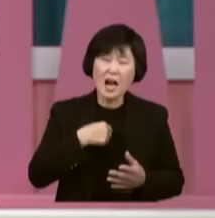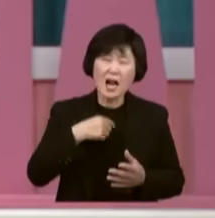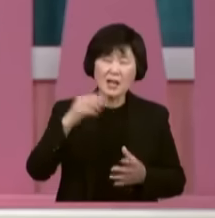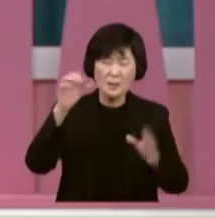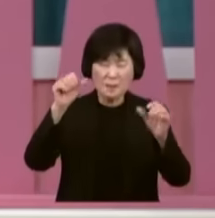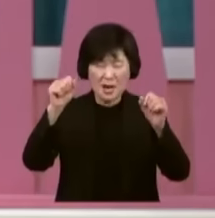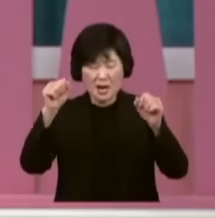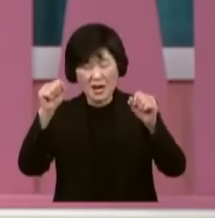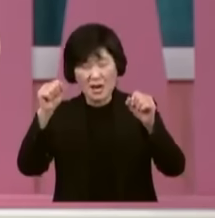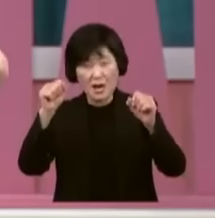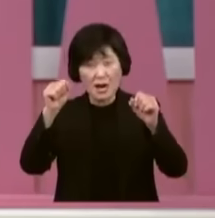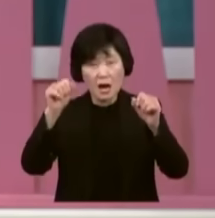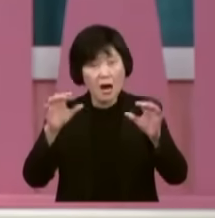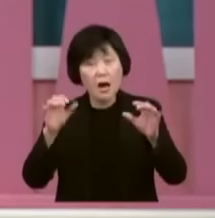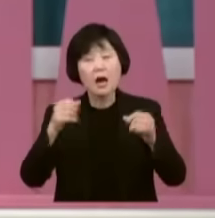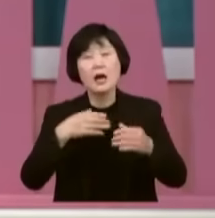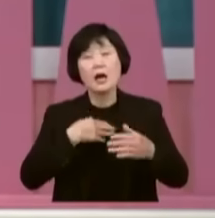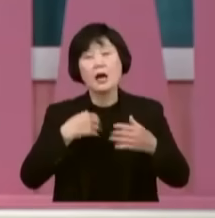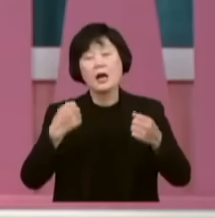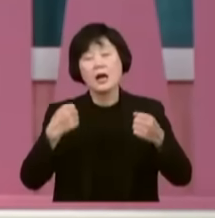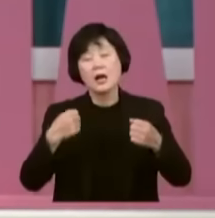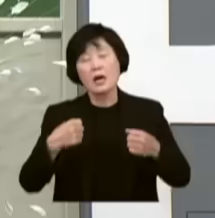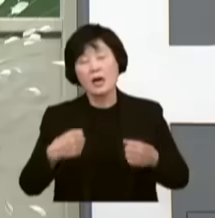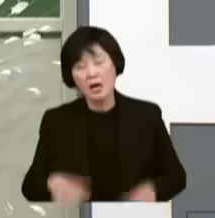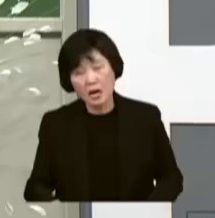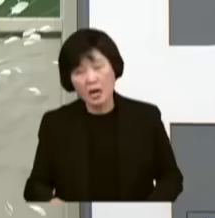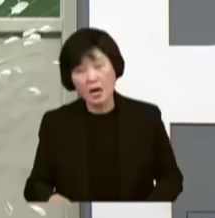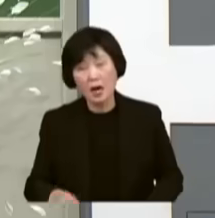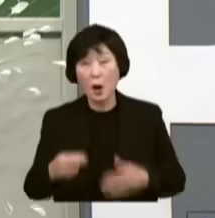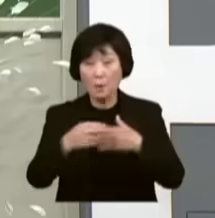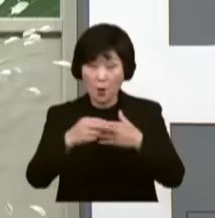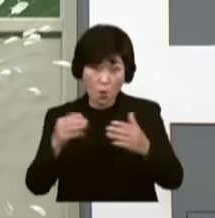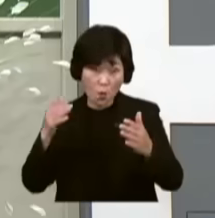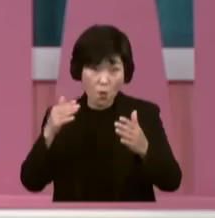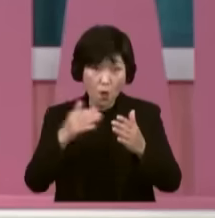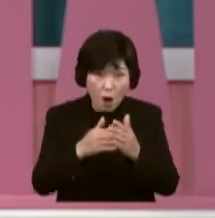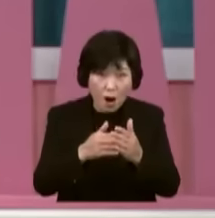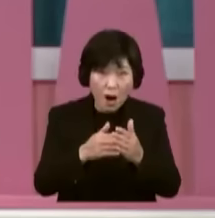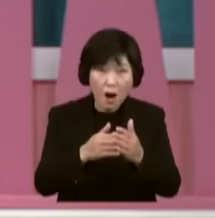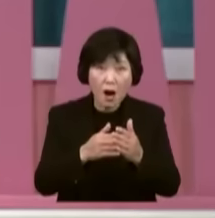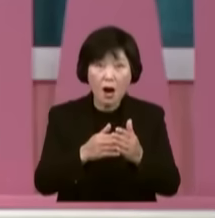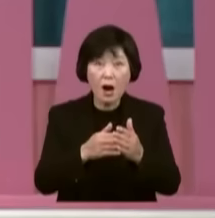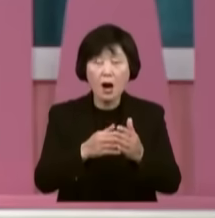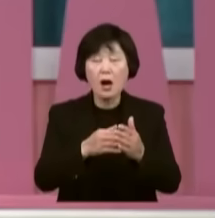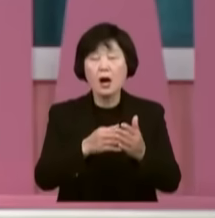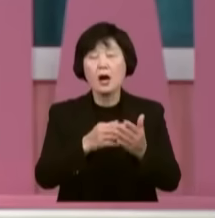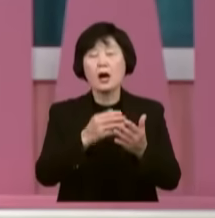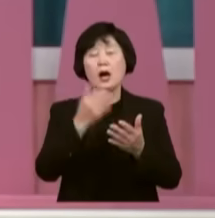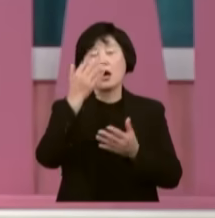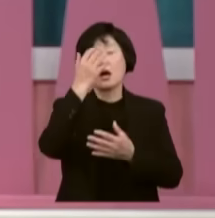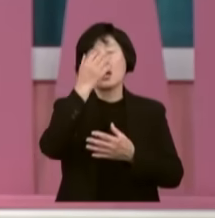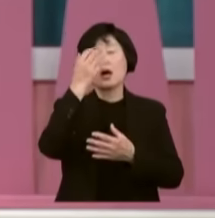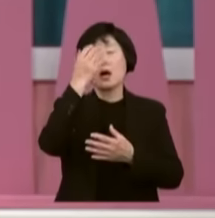않으려고 파이프를 잡고 이제 파이프를 자꾸 놓쳐. 이제 힘이 없어지는 거야. 그리고 도착하자마자 나는 거의 혼수 상태로 됐는데